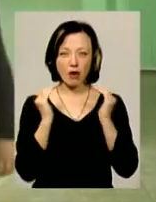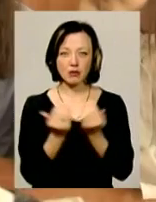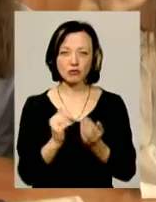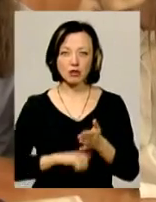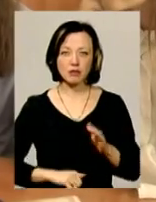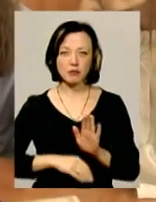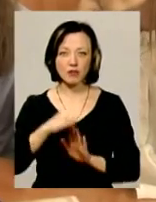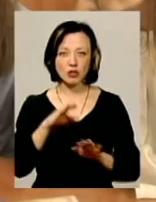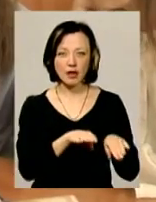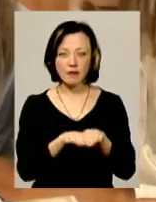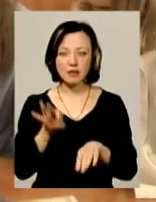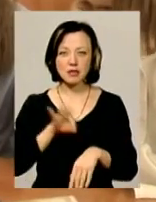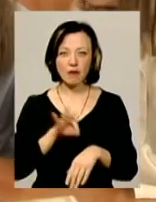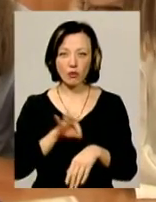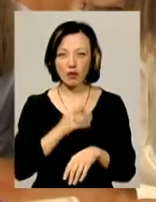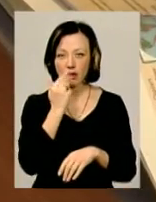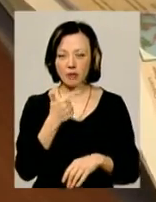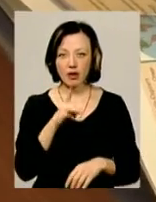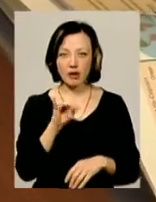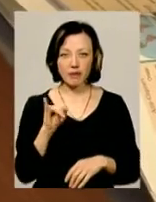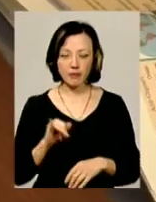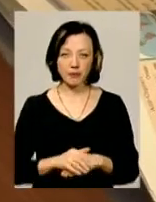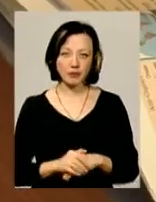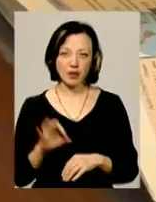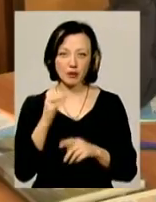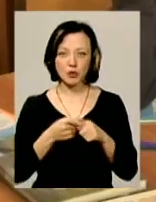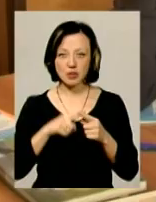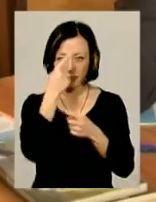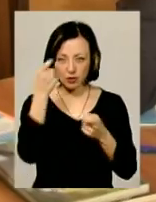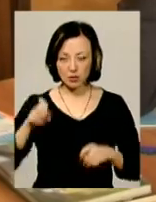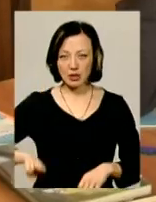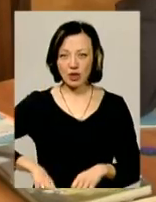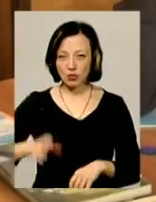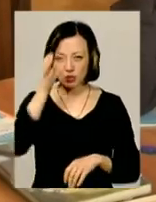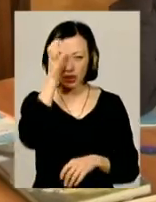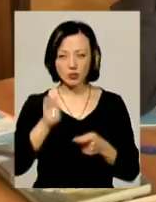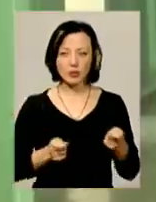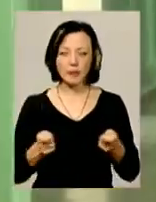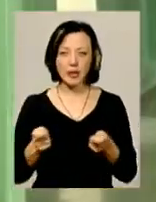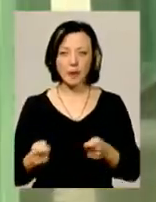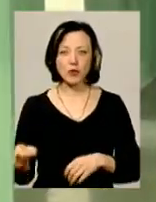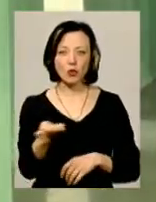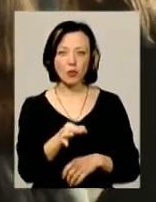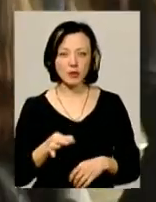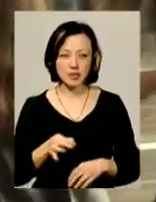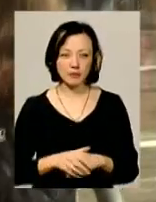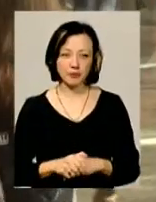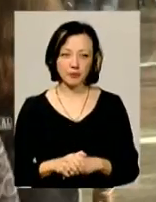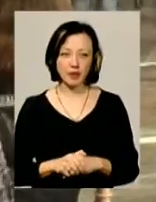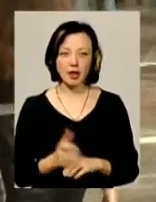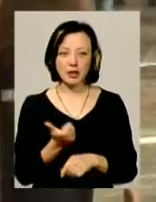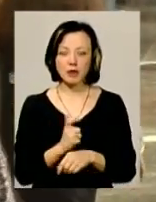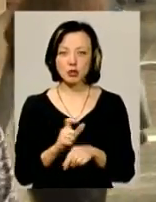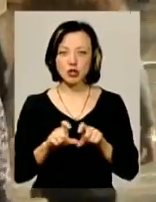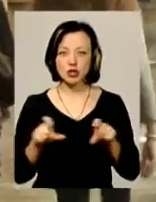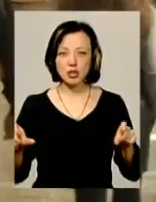через підвищення рівня захворюваності на грип та ГРВІ. Про це повідомив директор освітянського департаменту області Олег Фасоля. Найбільше